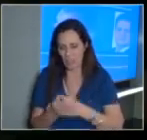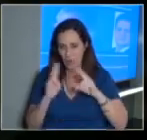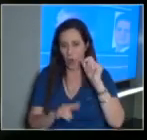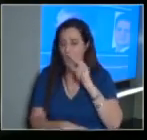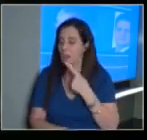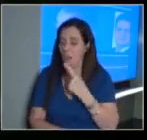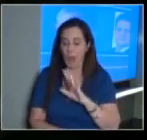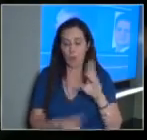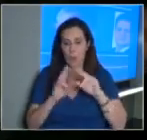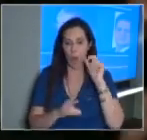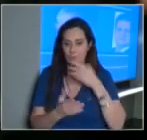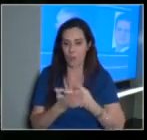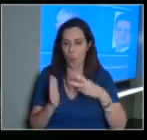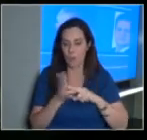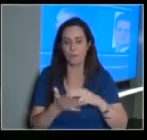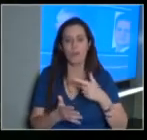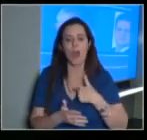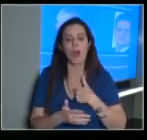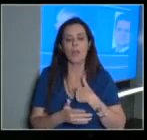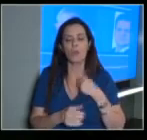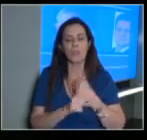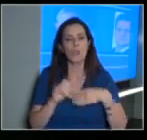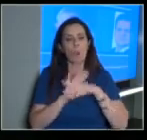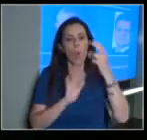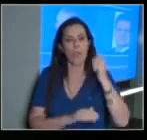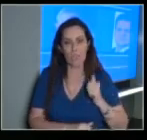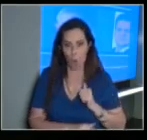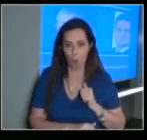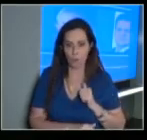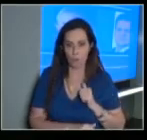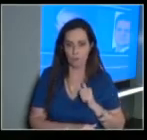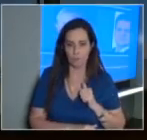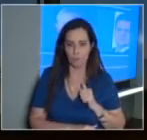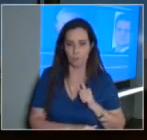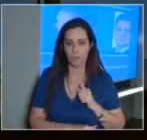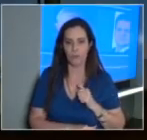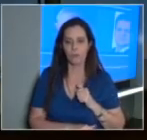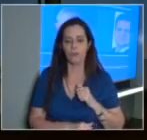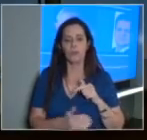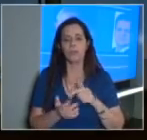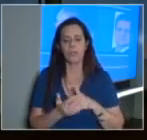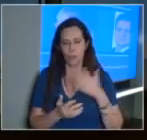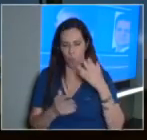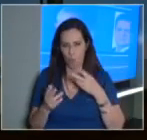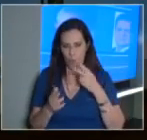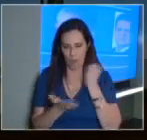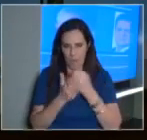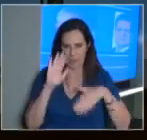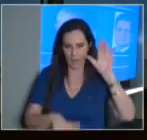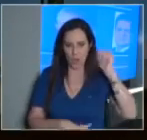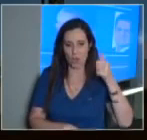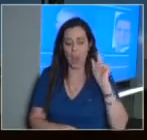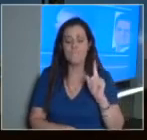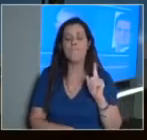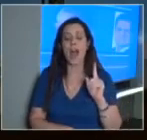אנחנו אמרנו במצע של כחול לבן, שאנחנו נעביר את חוק הגיוס הזה, נחיל עליו דין רציפות, כי הוא עבר בקריאה ראשונה,